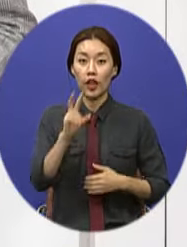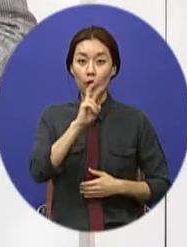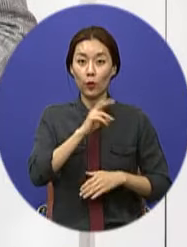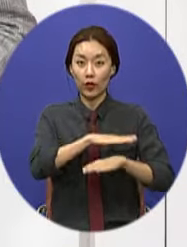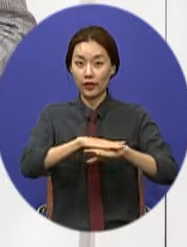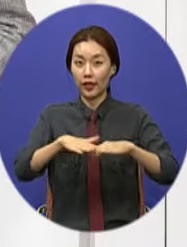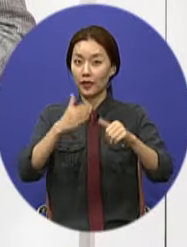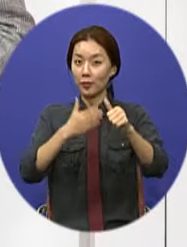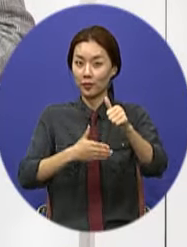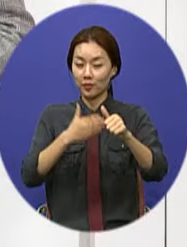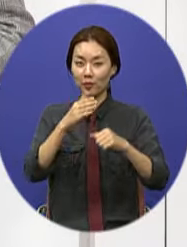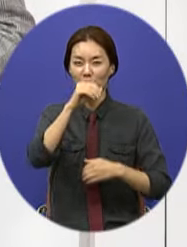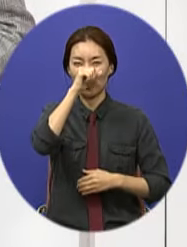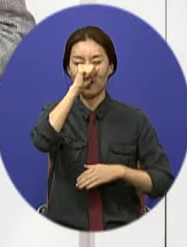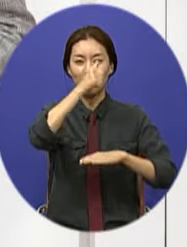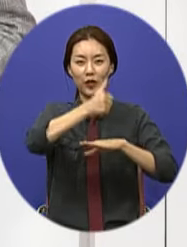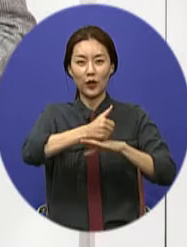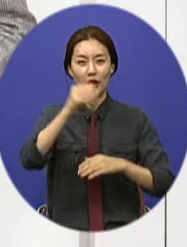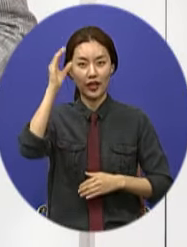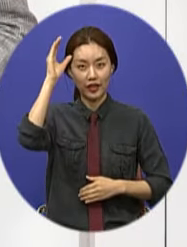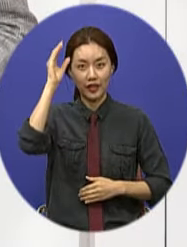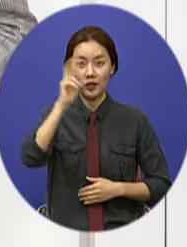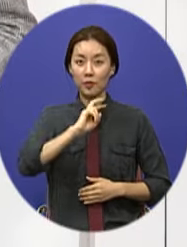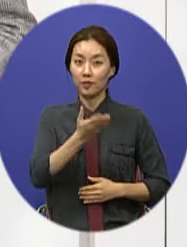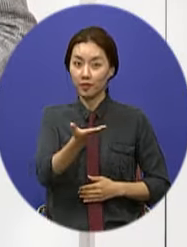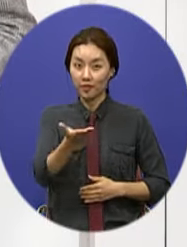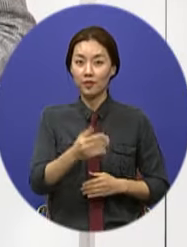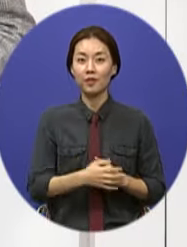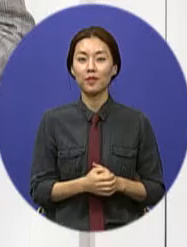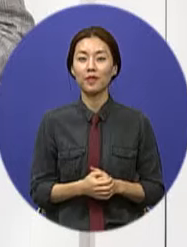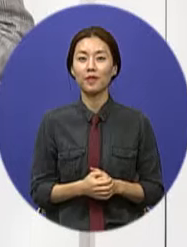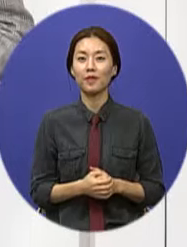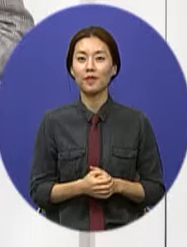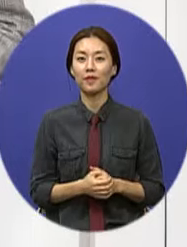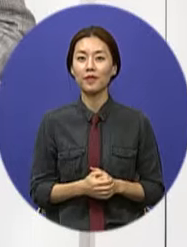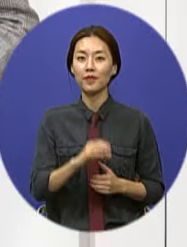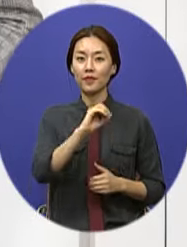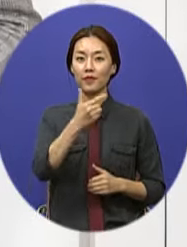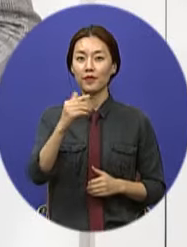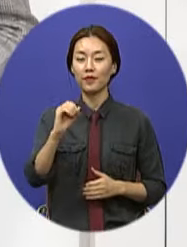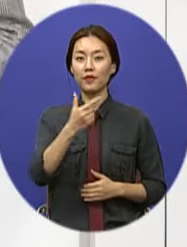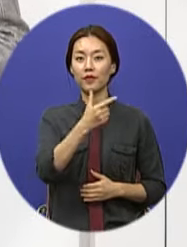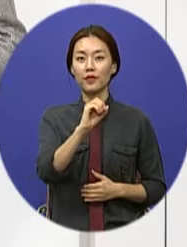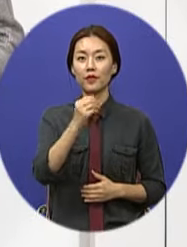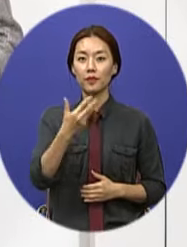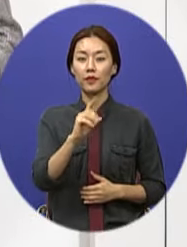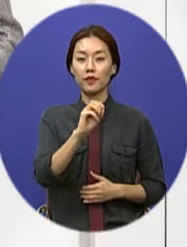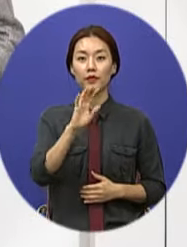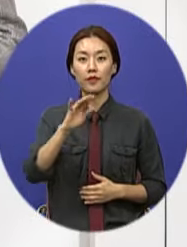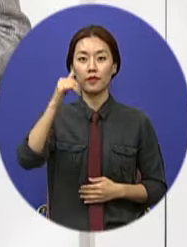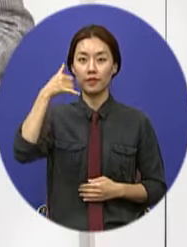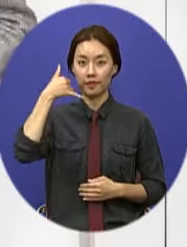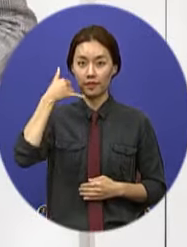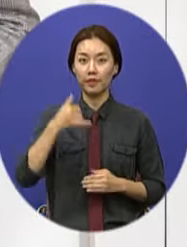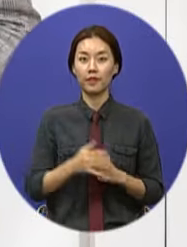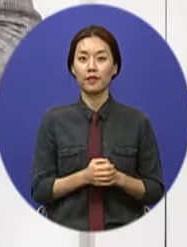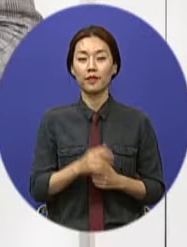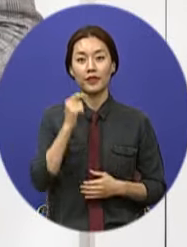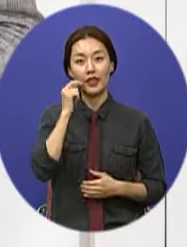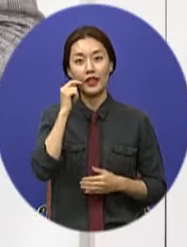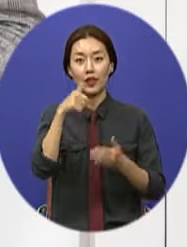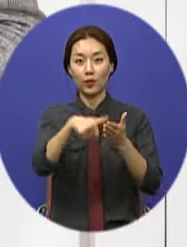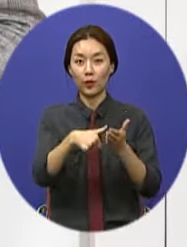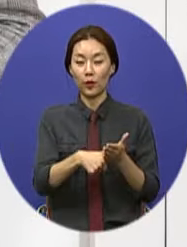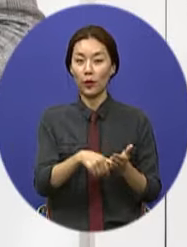잘 불러주시고요. 좋은 결과 있길 바라면서 음악 드릴게요. 네, 060-608-1004번 전화하시고요.